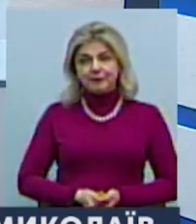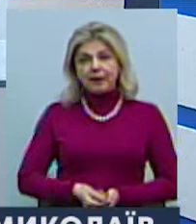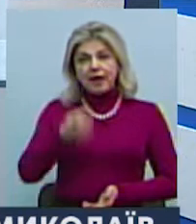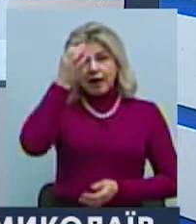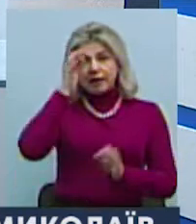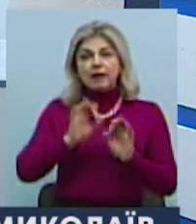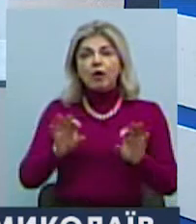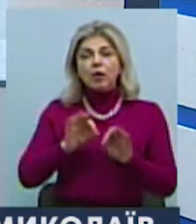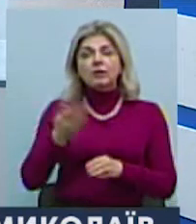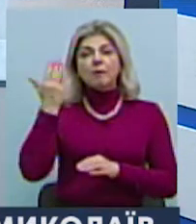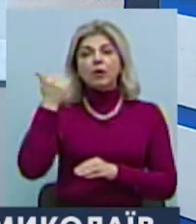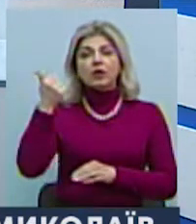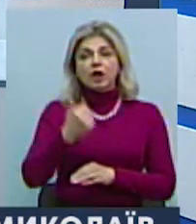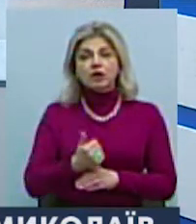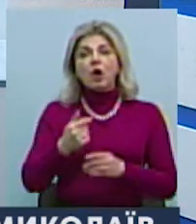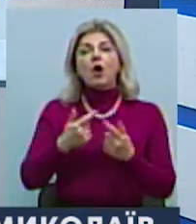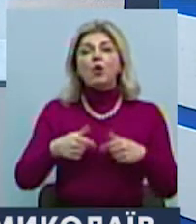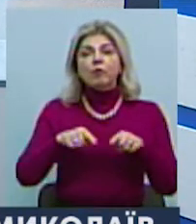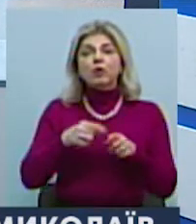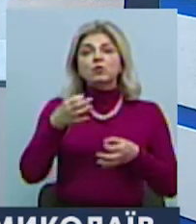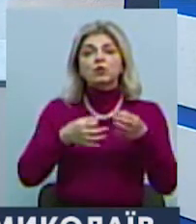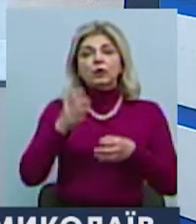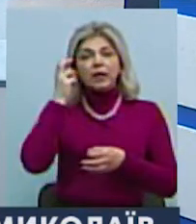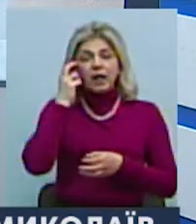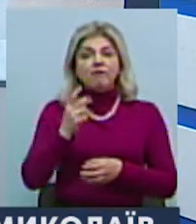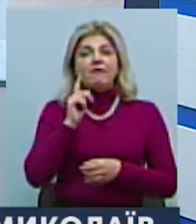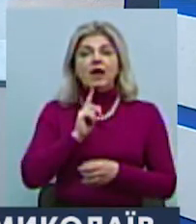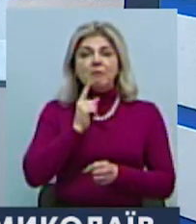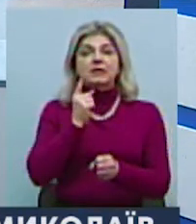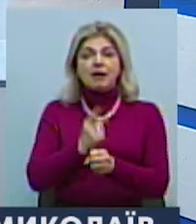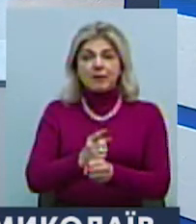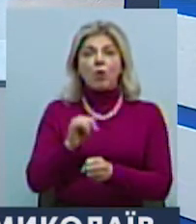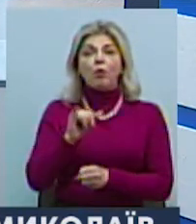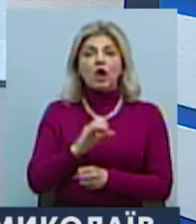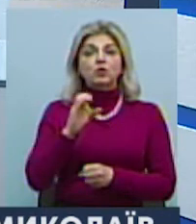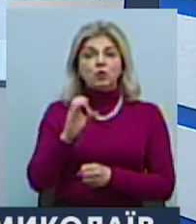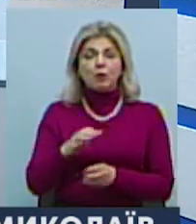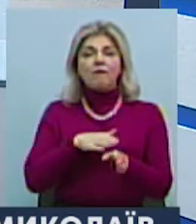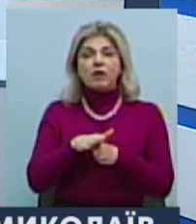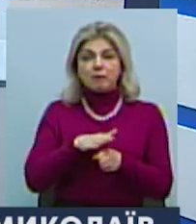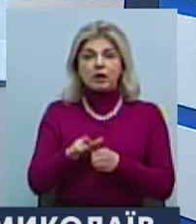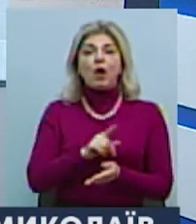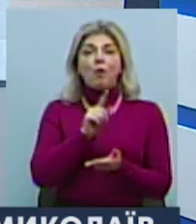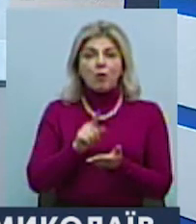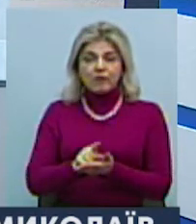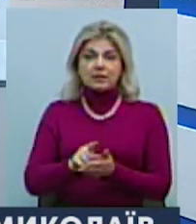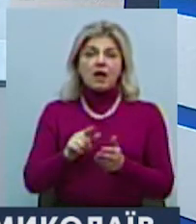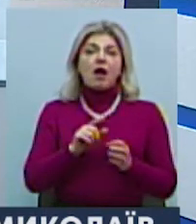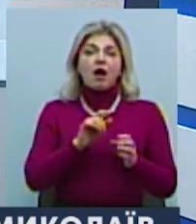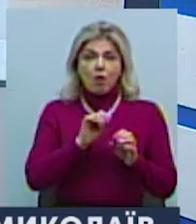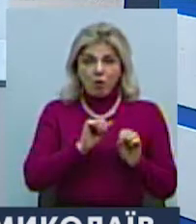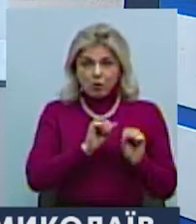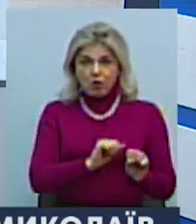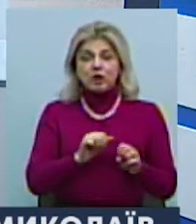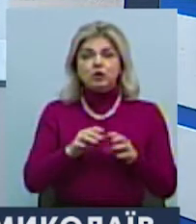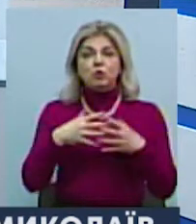Нагадаємо, минулого тижня окружний адміністративний суд Києва тимчасово заборонив Уляні Супрун виконувати обов'язки керівниці Мінохорони здоров'я. У статусі